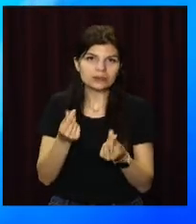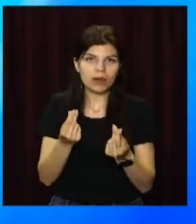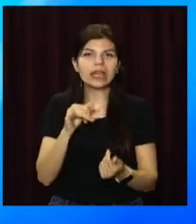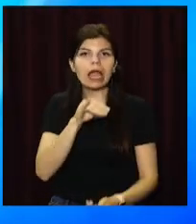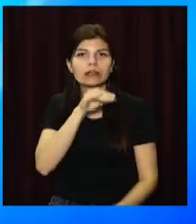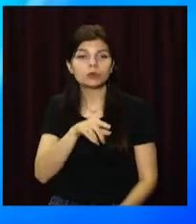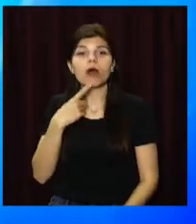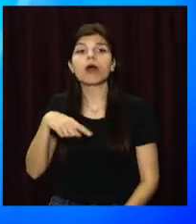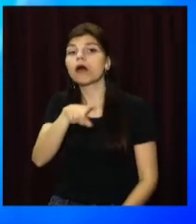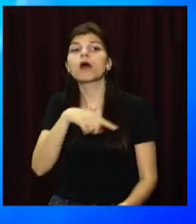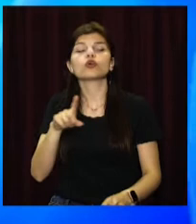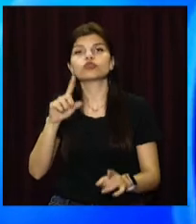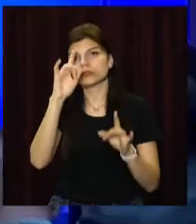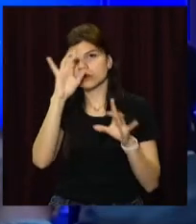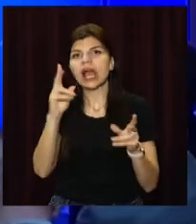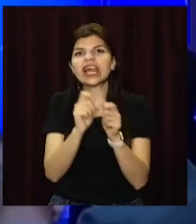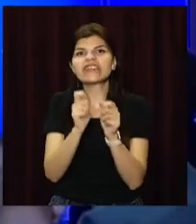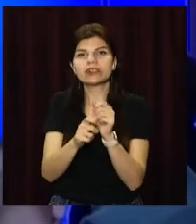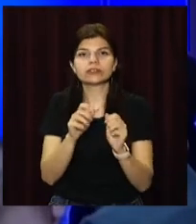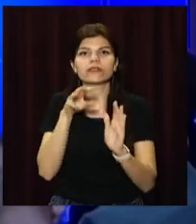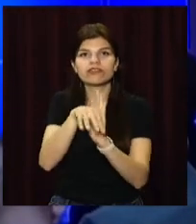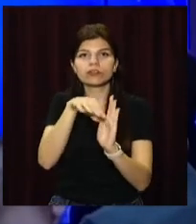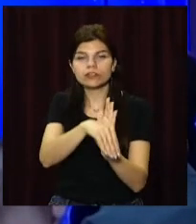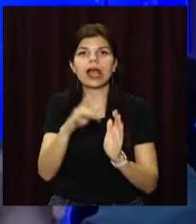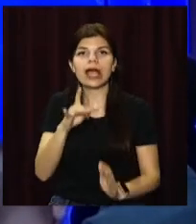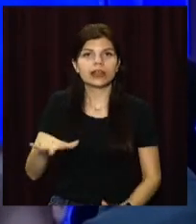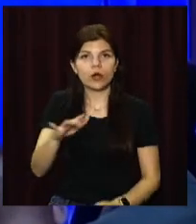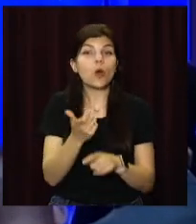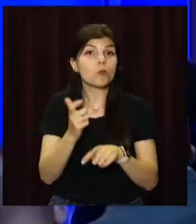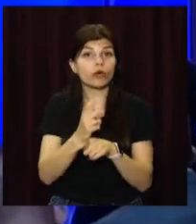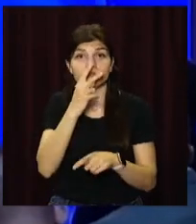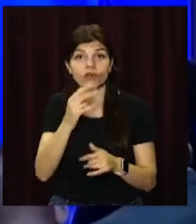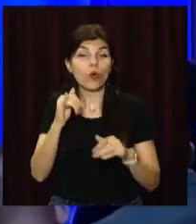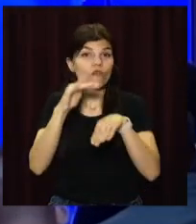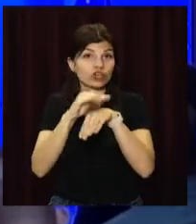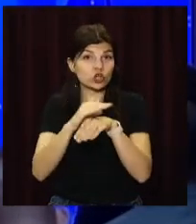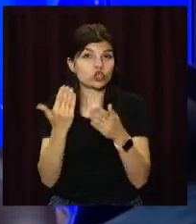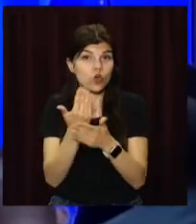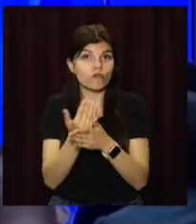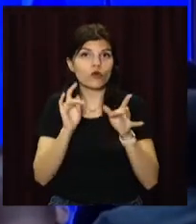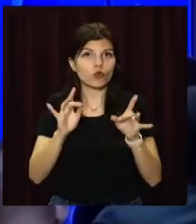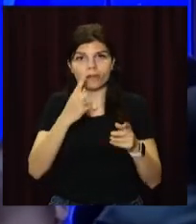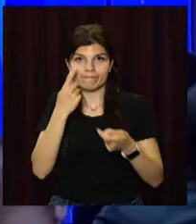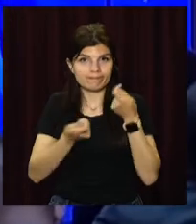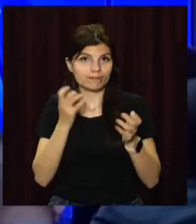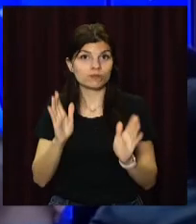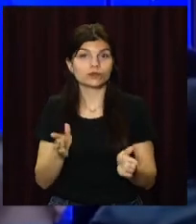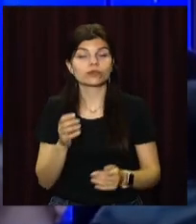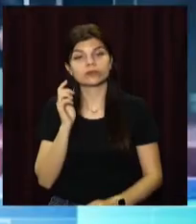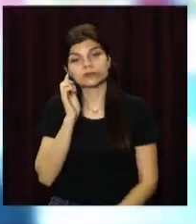Мета форуму – популяризація інвестиційного потенціалу регіонів. Більше дивіться у вечірніх випусках новин на